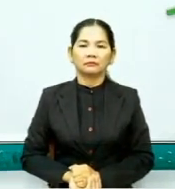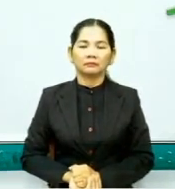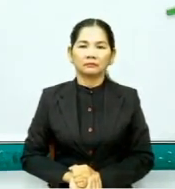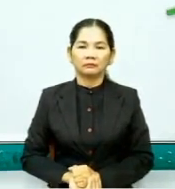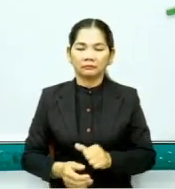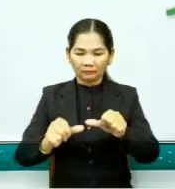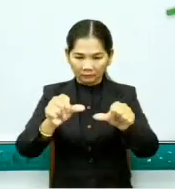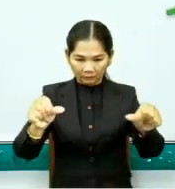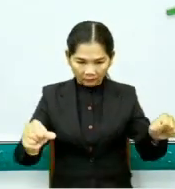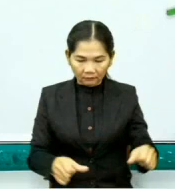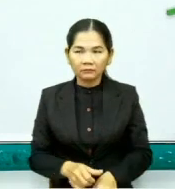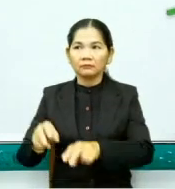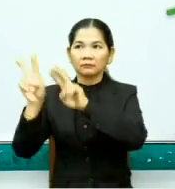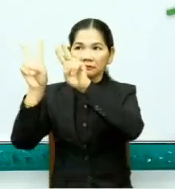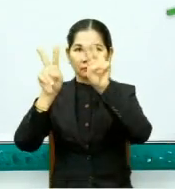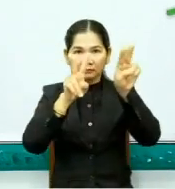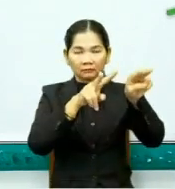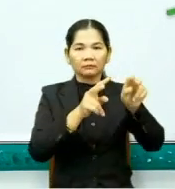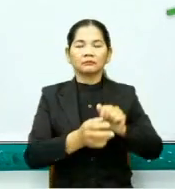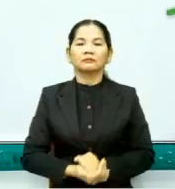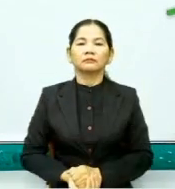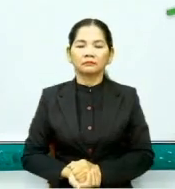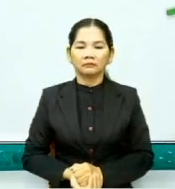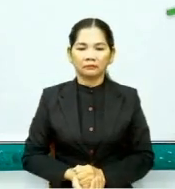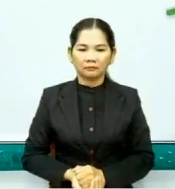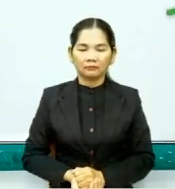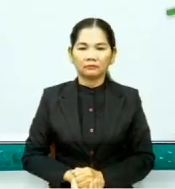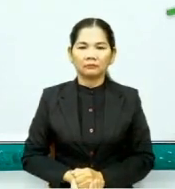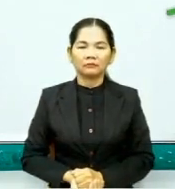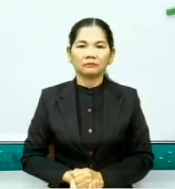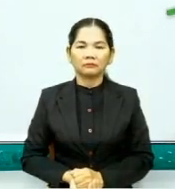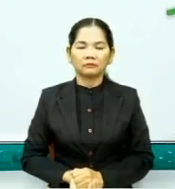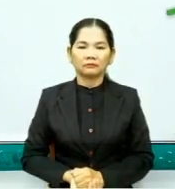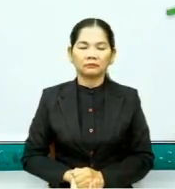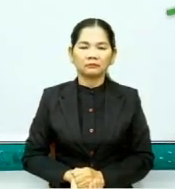đầm bàn tết trò